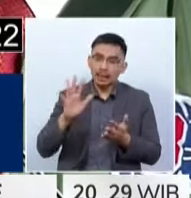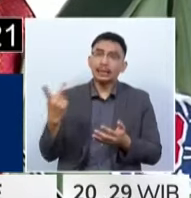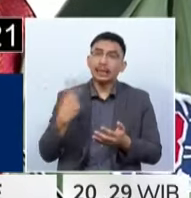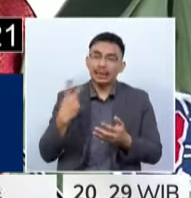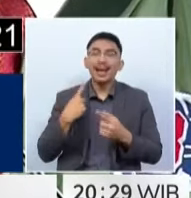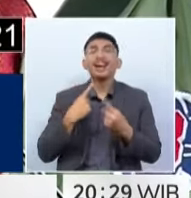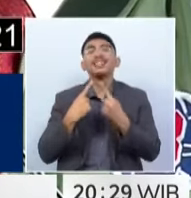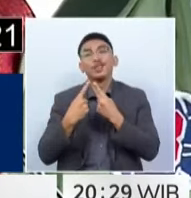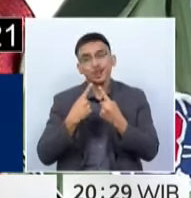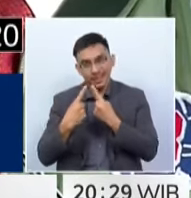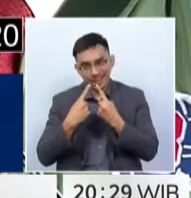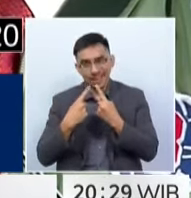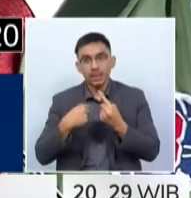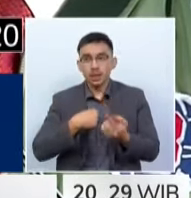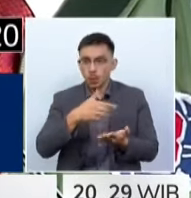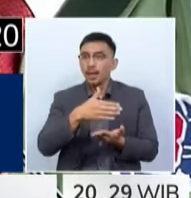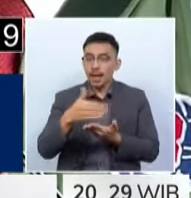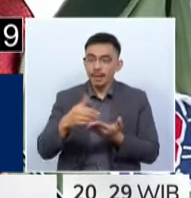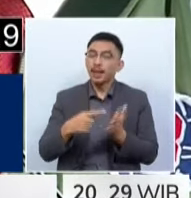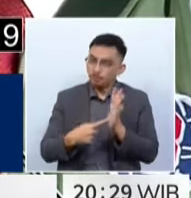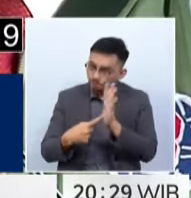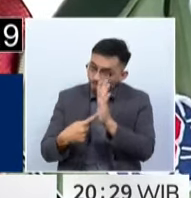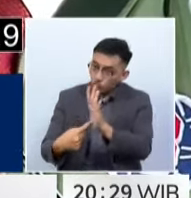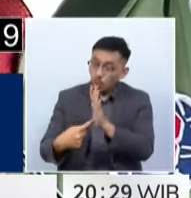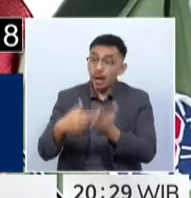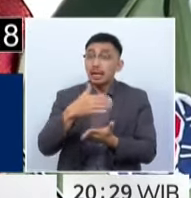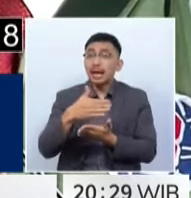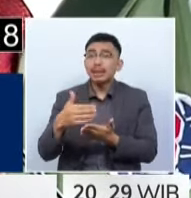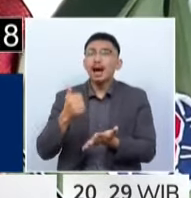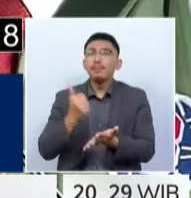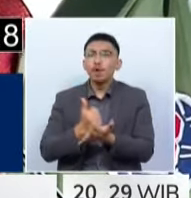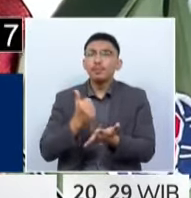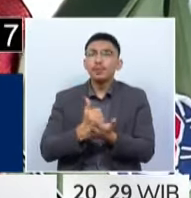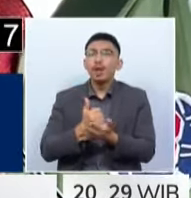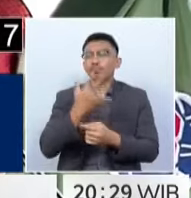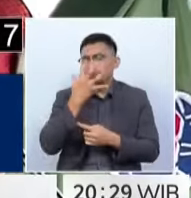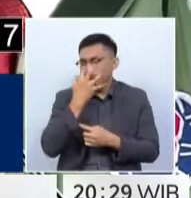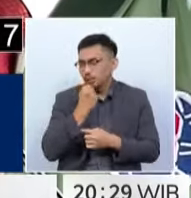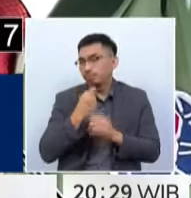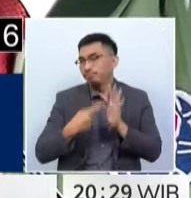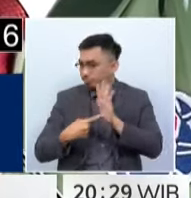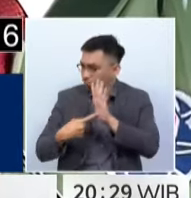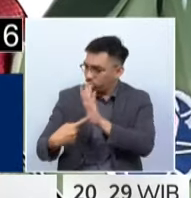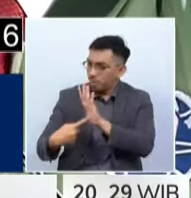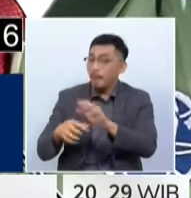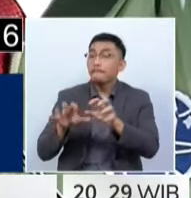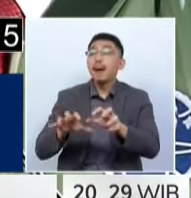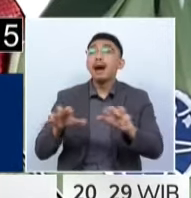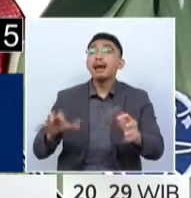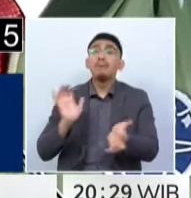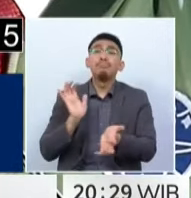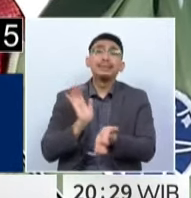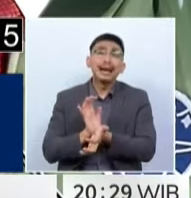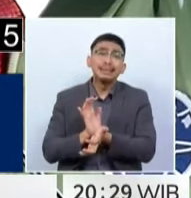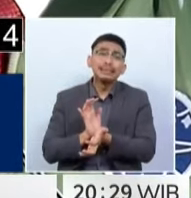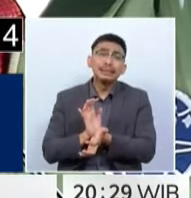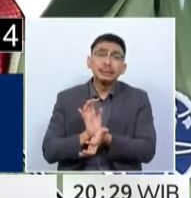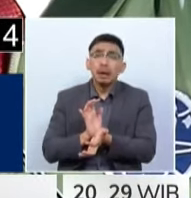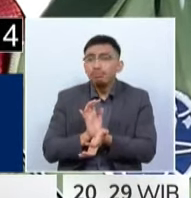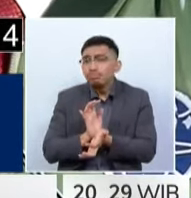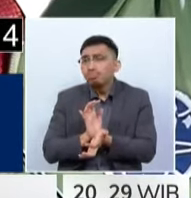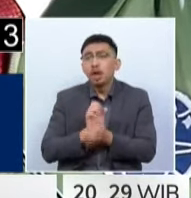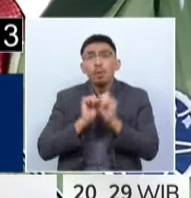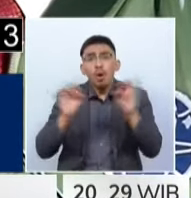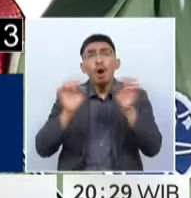bawa data yang sebenar-benarnya ya jadi barang-barang bekas itu menurut saya menyesatkan rakyat